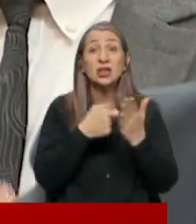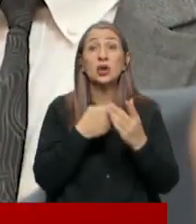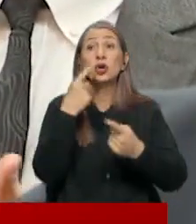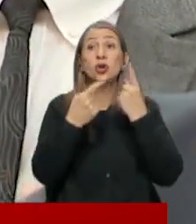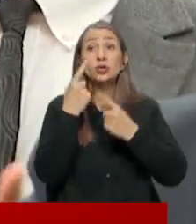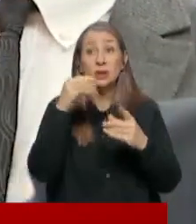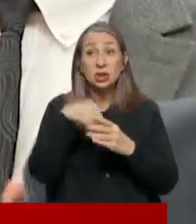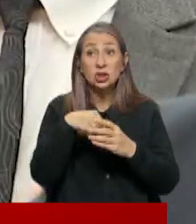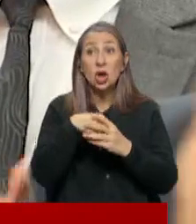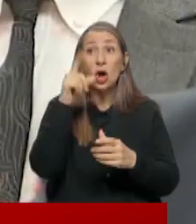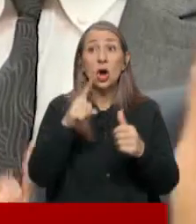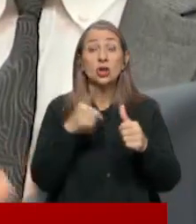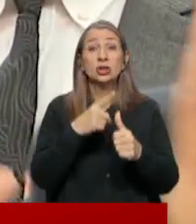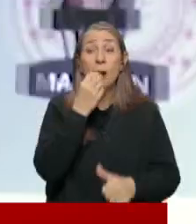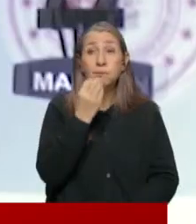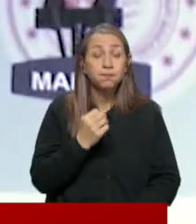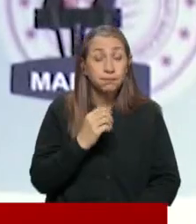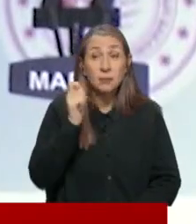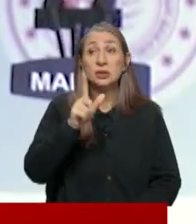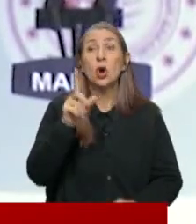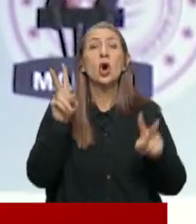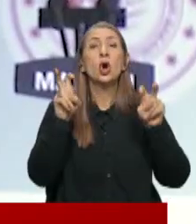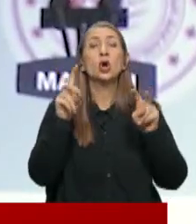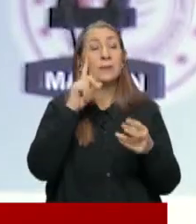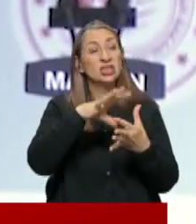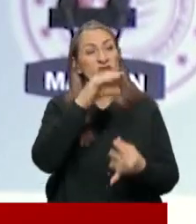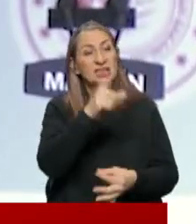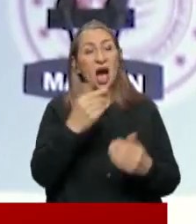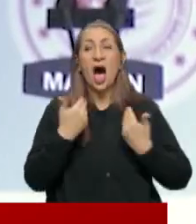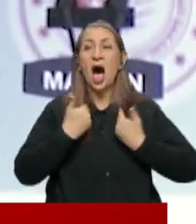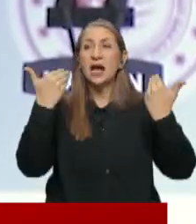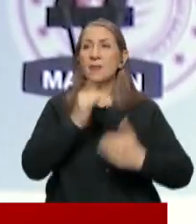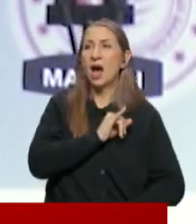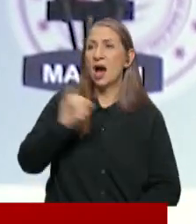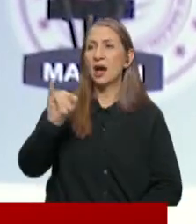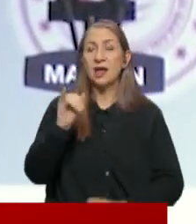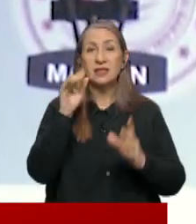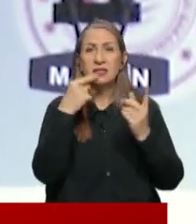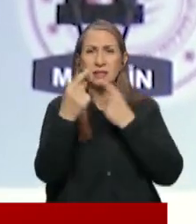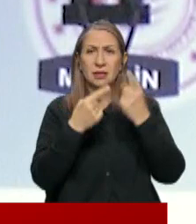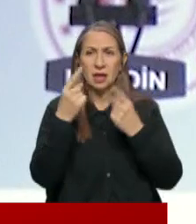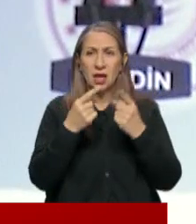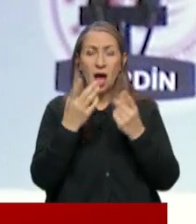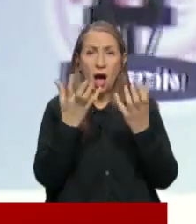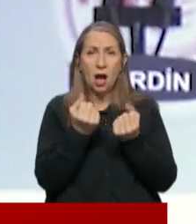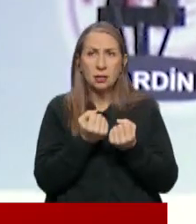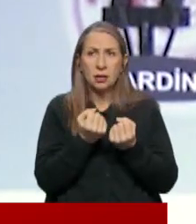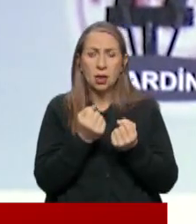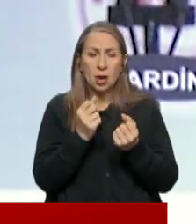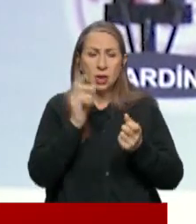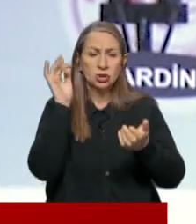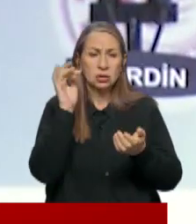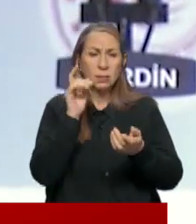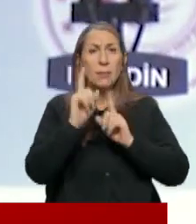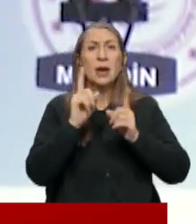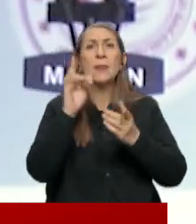ağzına alman için önce ağzını bir yıkayacaksın. Konu bir şahsın hakimlere hakaret ettiği iddiasıyla aldığı